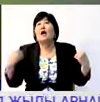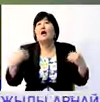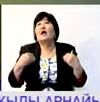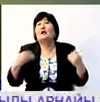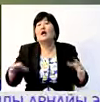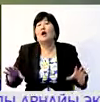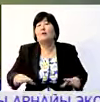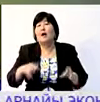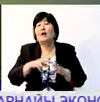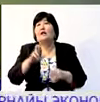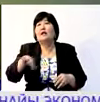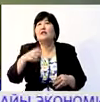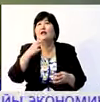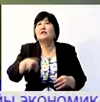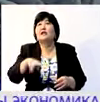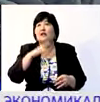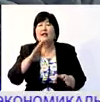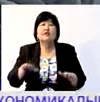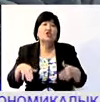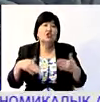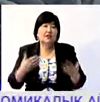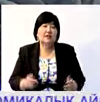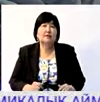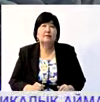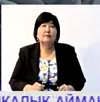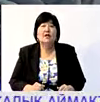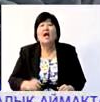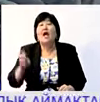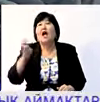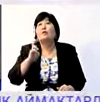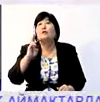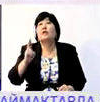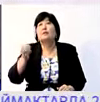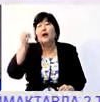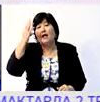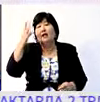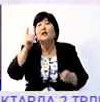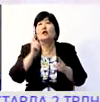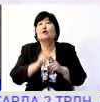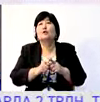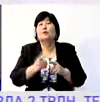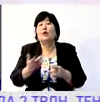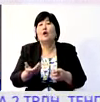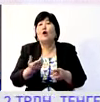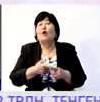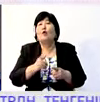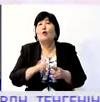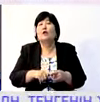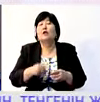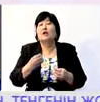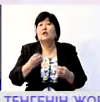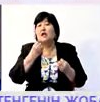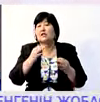атын мінгізіп, елдің ыстық ықыласын жеткізді. Әбіш Кекілбаев ағамыздың даналы сөзі бар. Қона білгенге қот